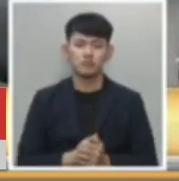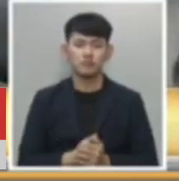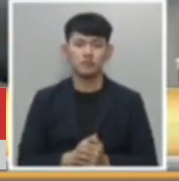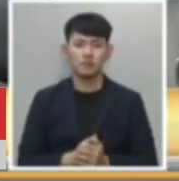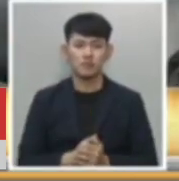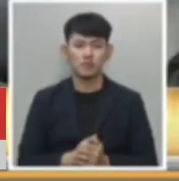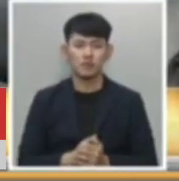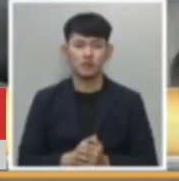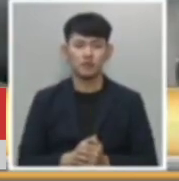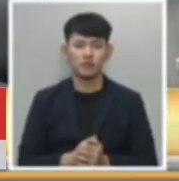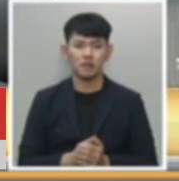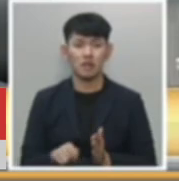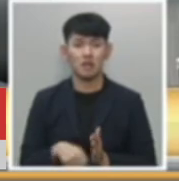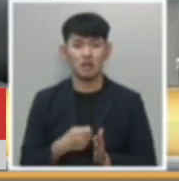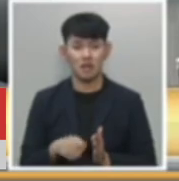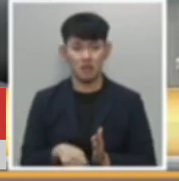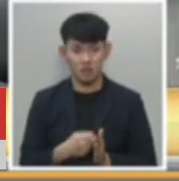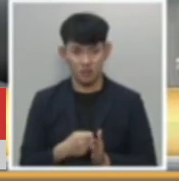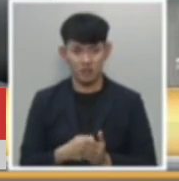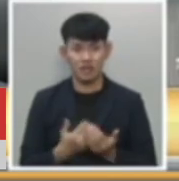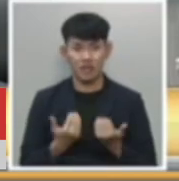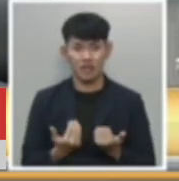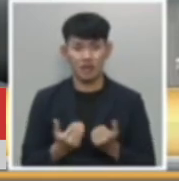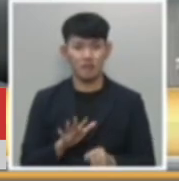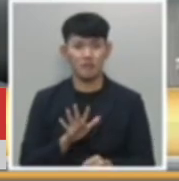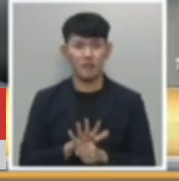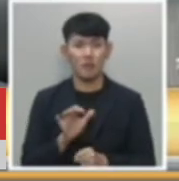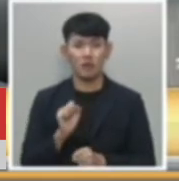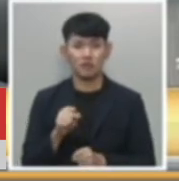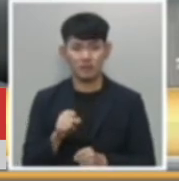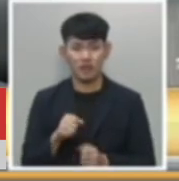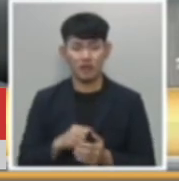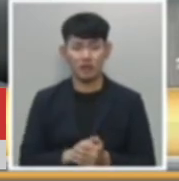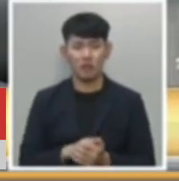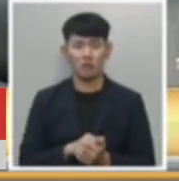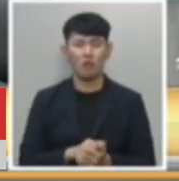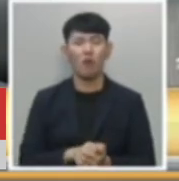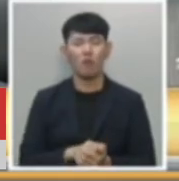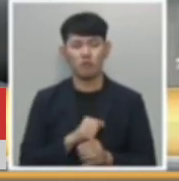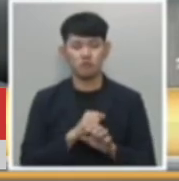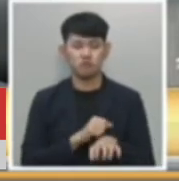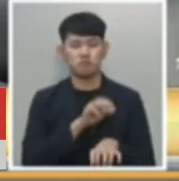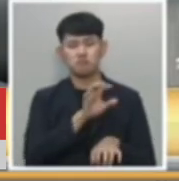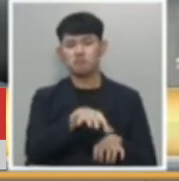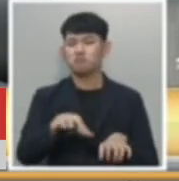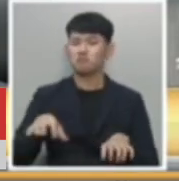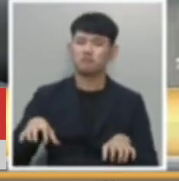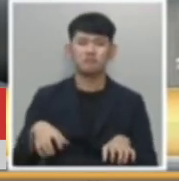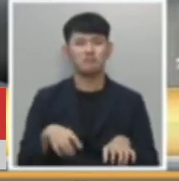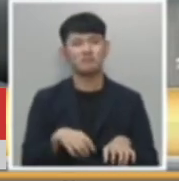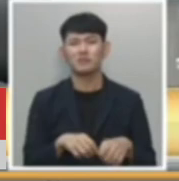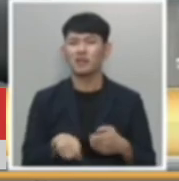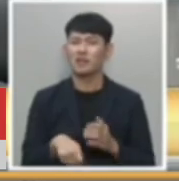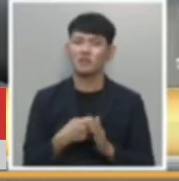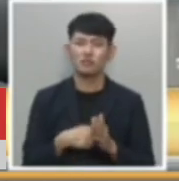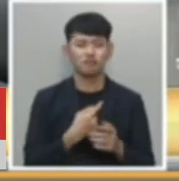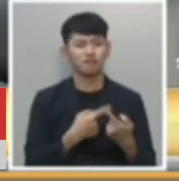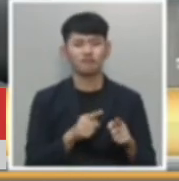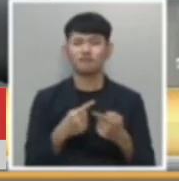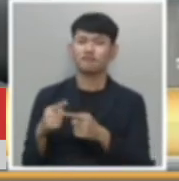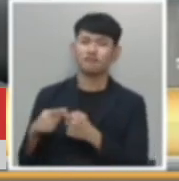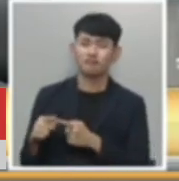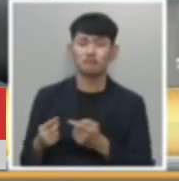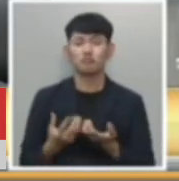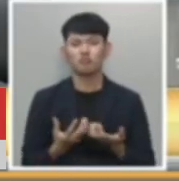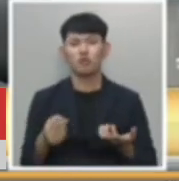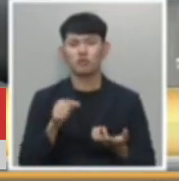ฉะนั้นความที่มีจำกัดแต่ละสถานที่นั้นมันไม่เหมือนกันนะครับถือว่าวัสดุอุปกรณ์ก็เป็น